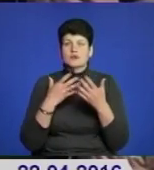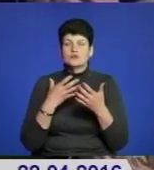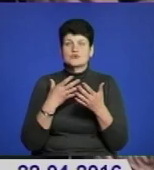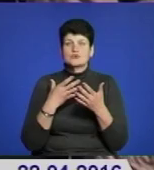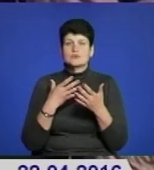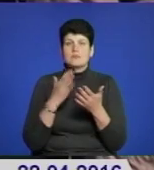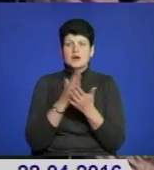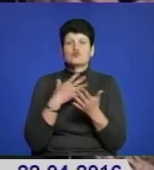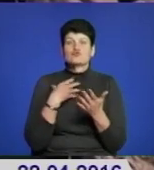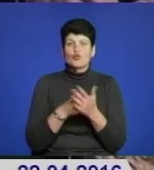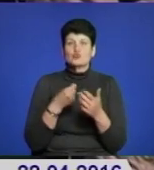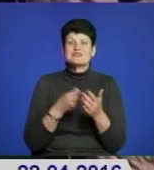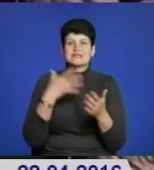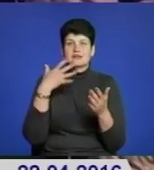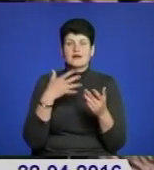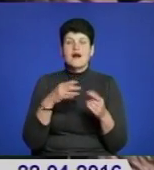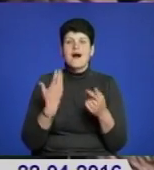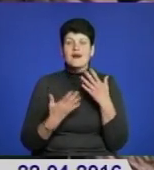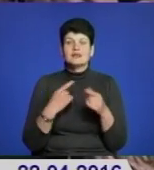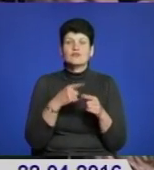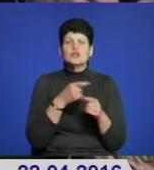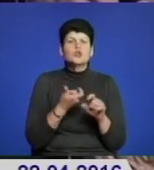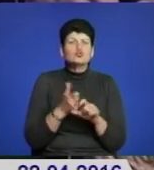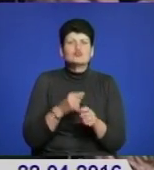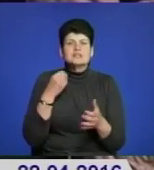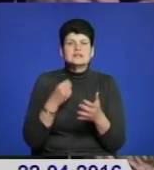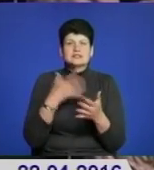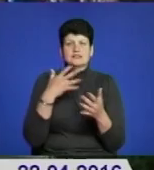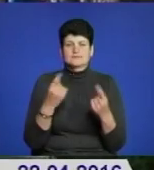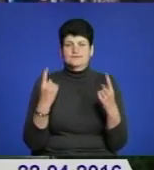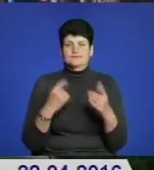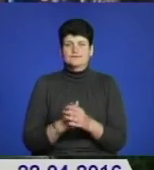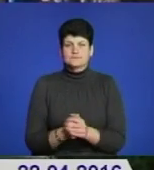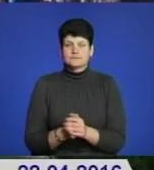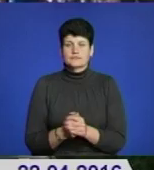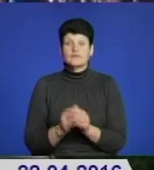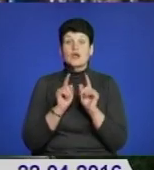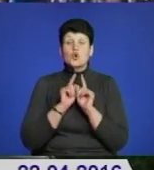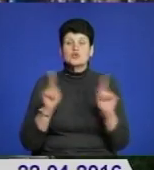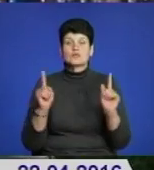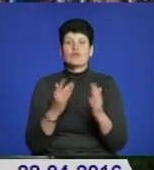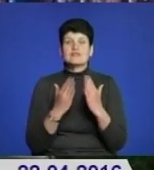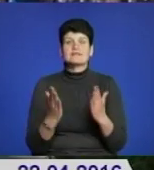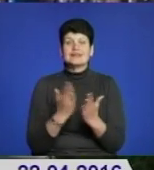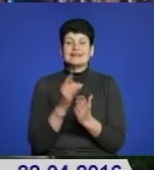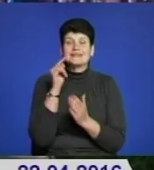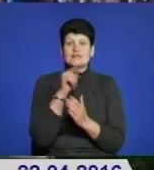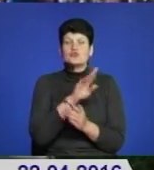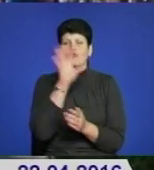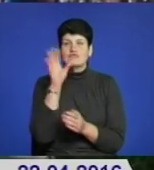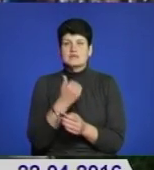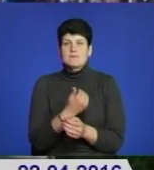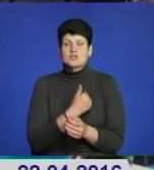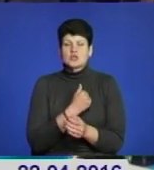мають свою цінність, але цінність їх дуже, дуже цінна і дуже значна. Родзинкою виставки є те, що усі бажаючі